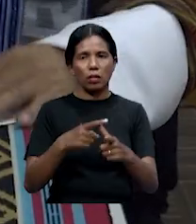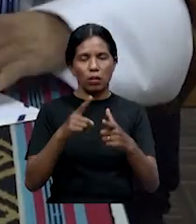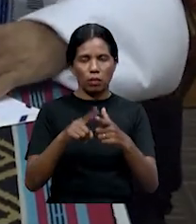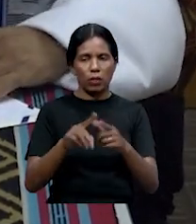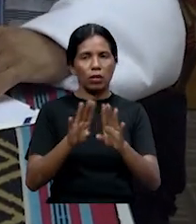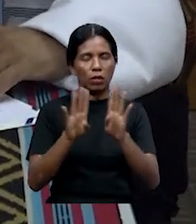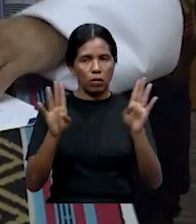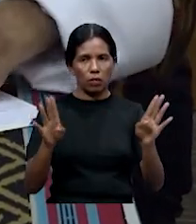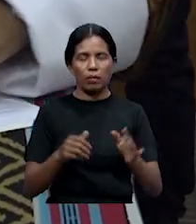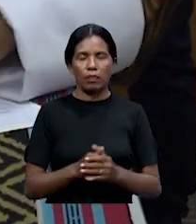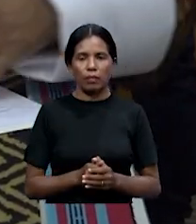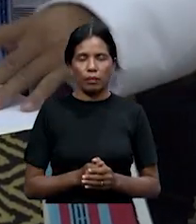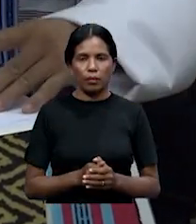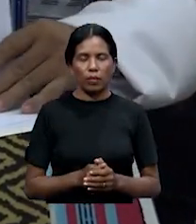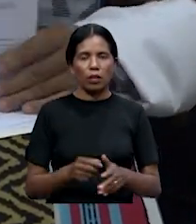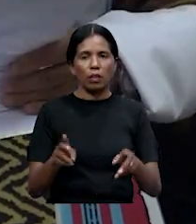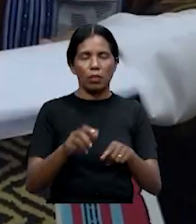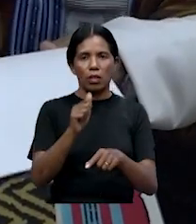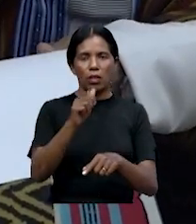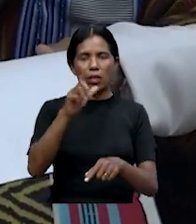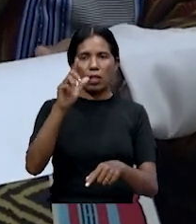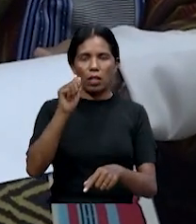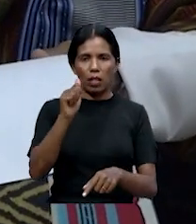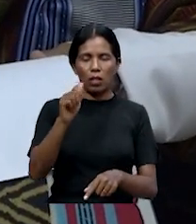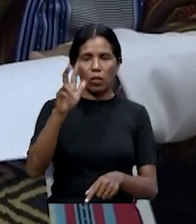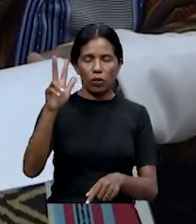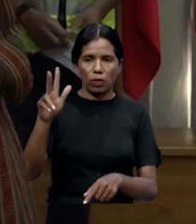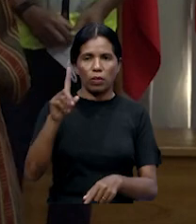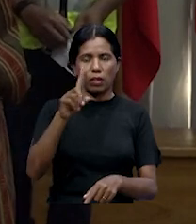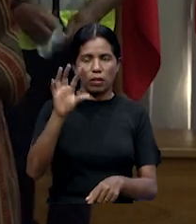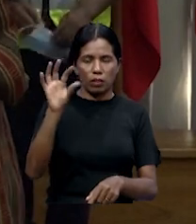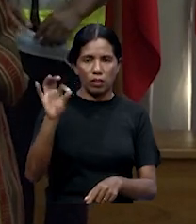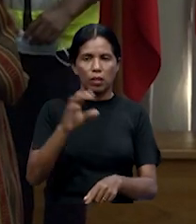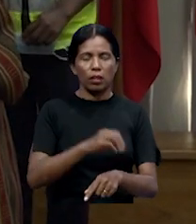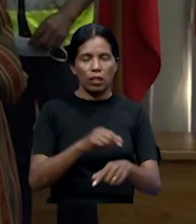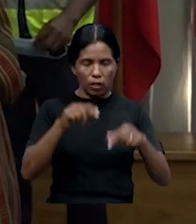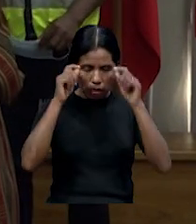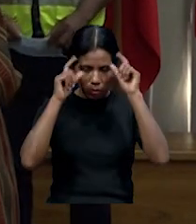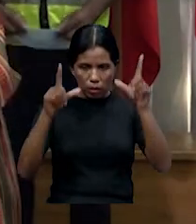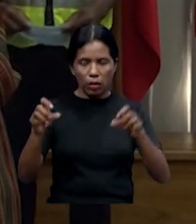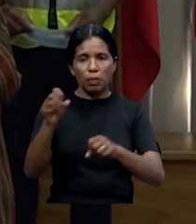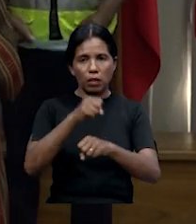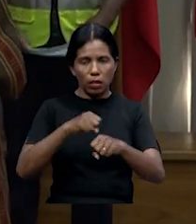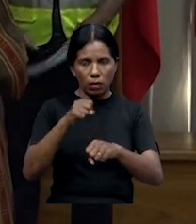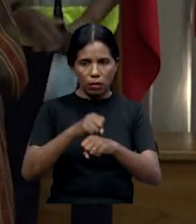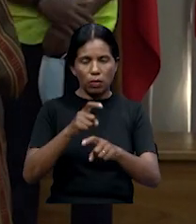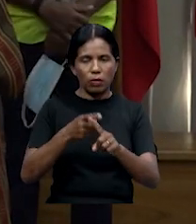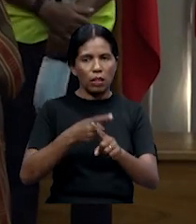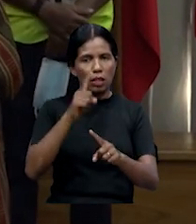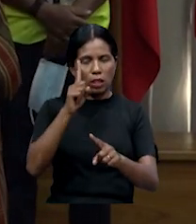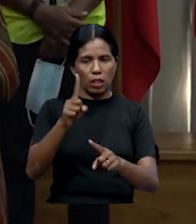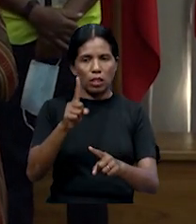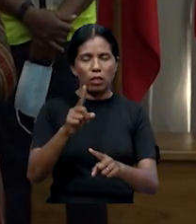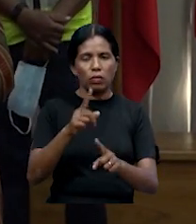lansamento Airbus ho marka atolu ida sia se haloni operasaun ye Timor Leste ba Singapura fulan ida dala ida